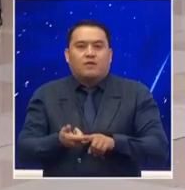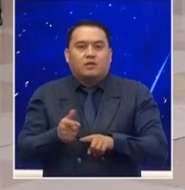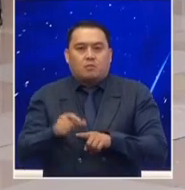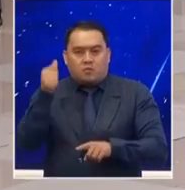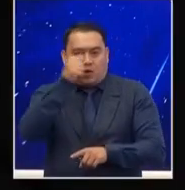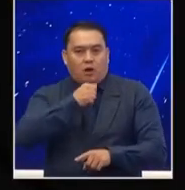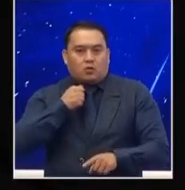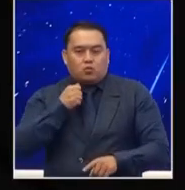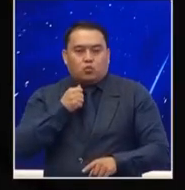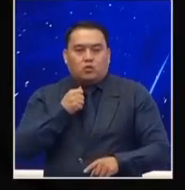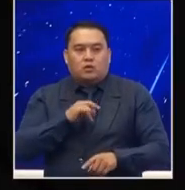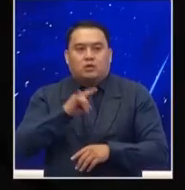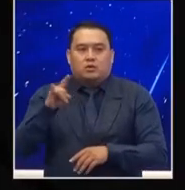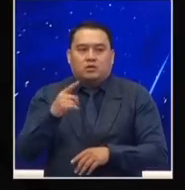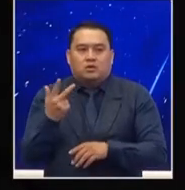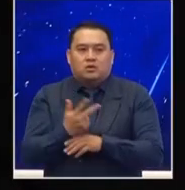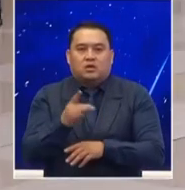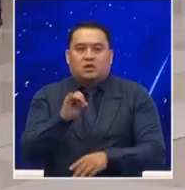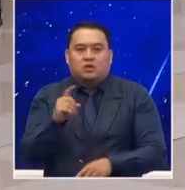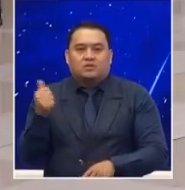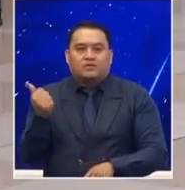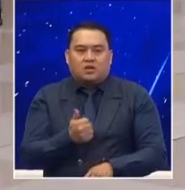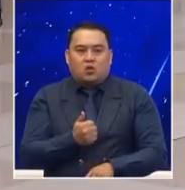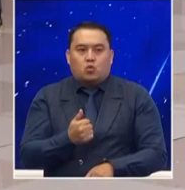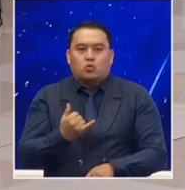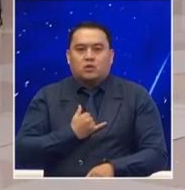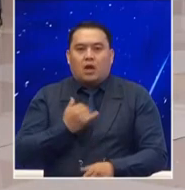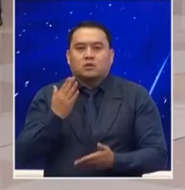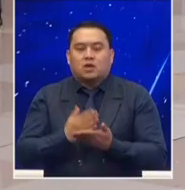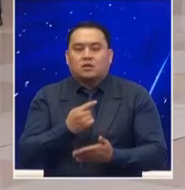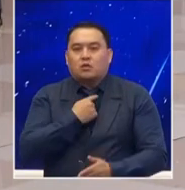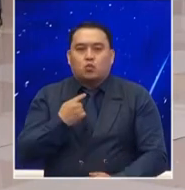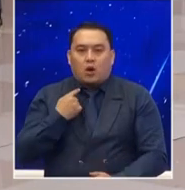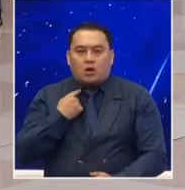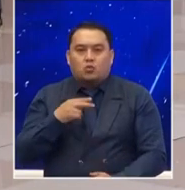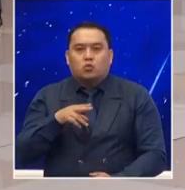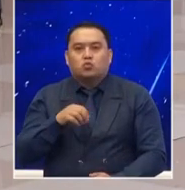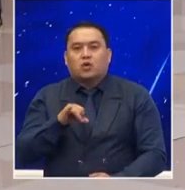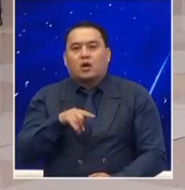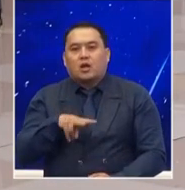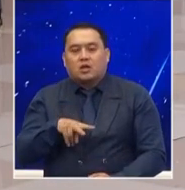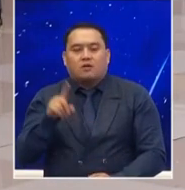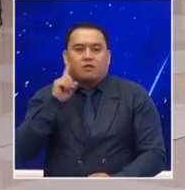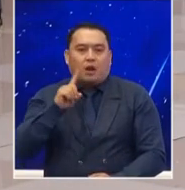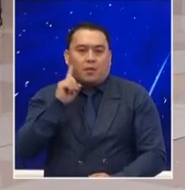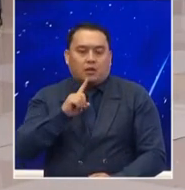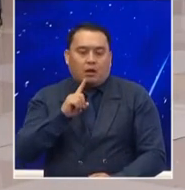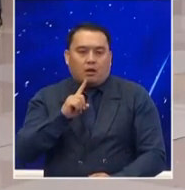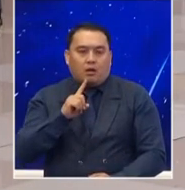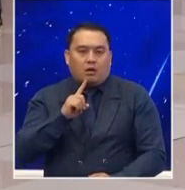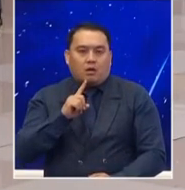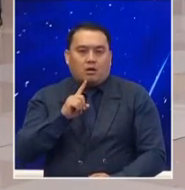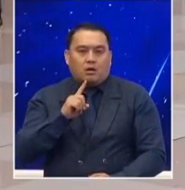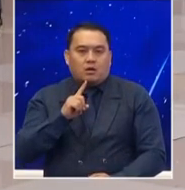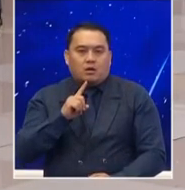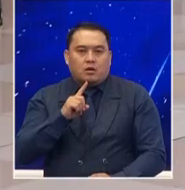году летают три раза в неделю. Также у нас есть рейсы Талдыкурган-Учарал. Это сезонные рейсы.